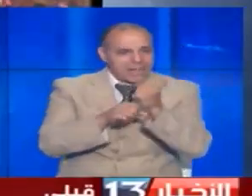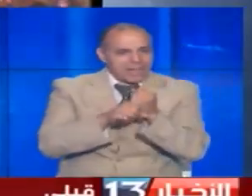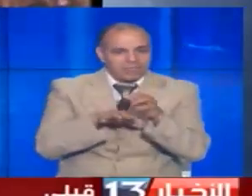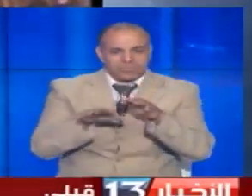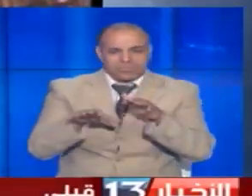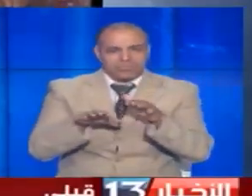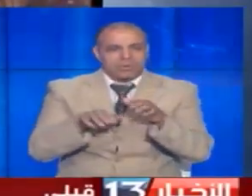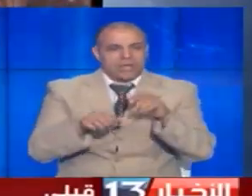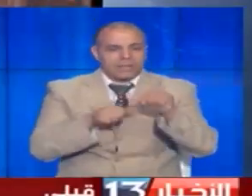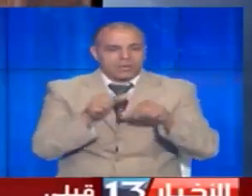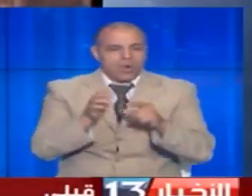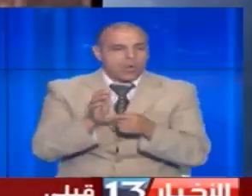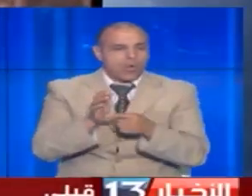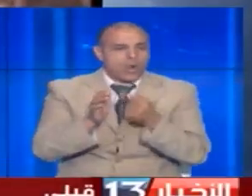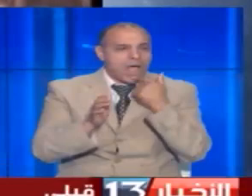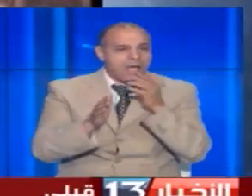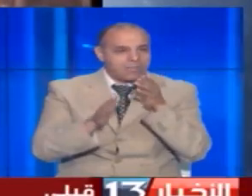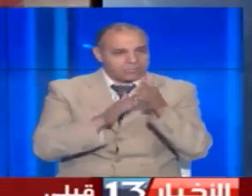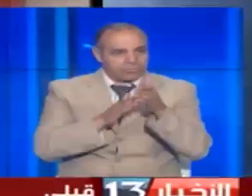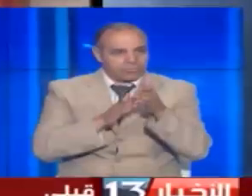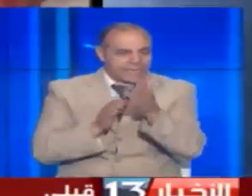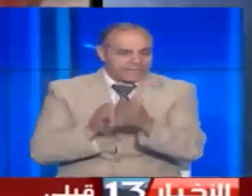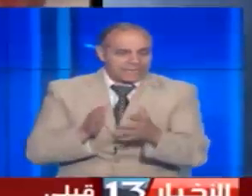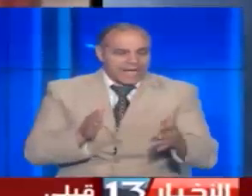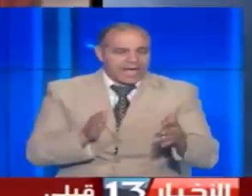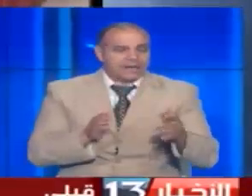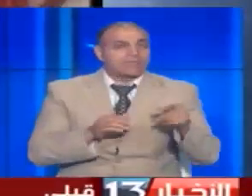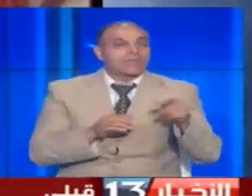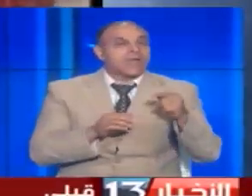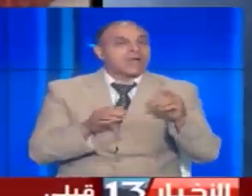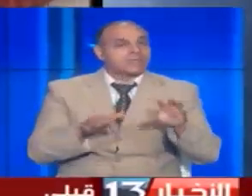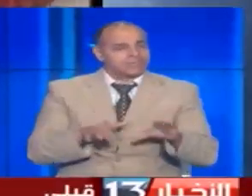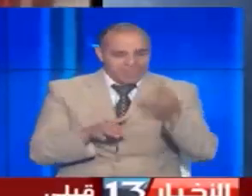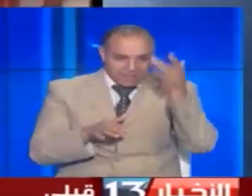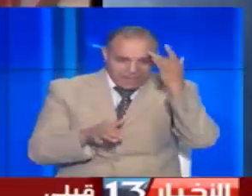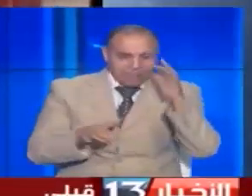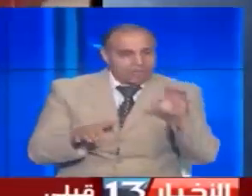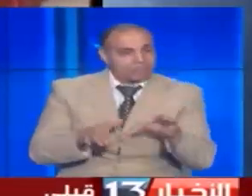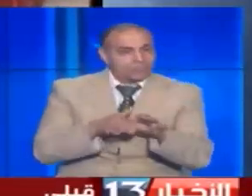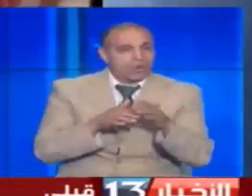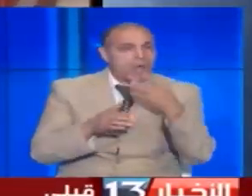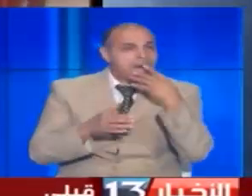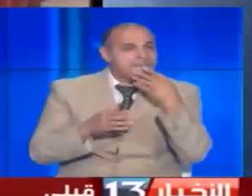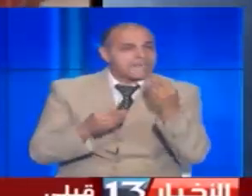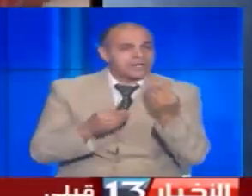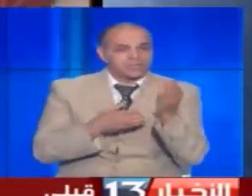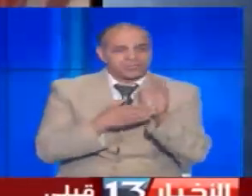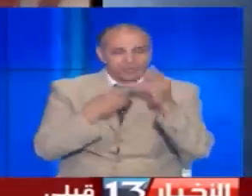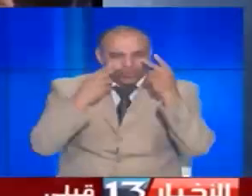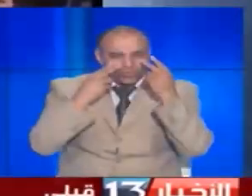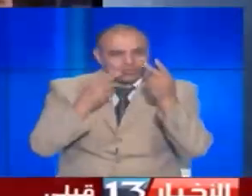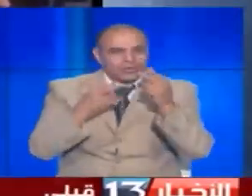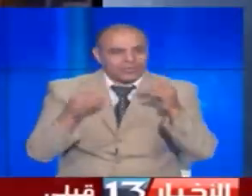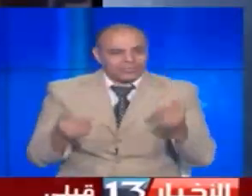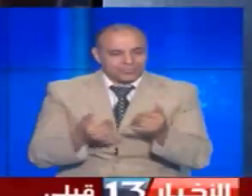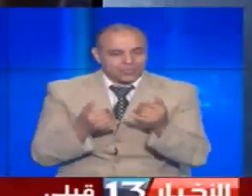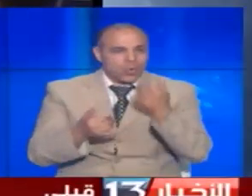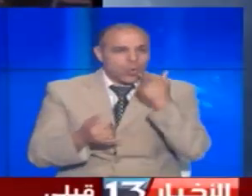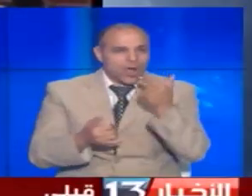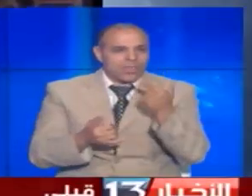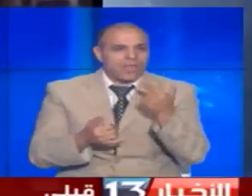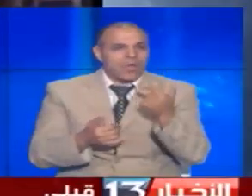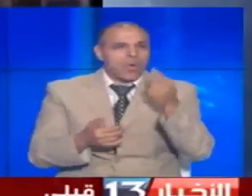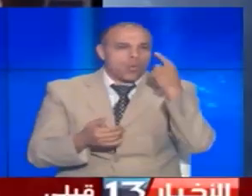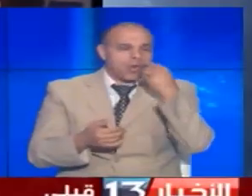الدوره الاولى لمهرجان واحده الطفوله تظاهره ثقافيه تم تحديد العروض الفنيه والترفيهيه ورشات